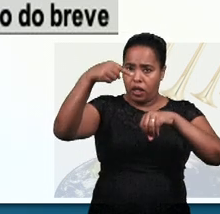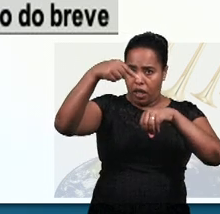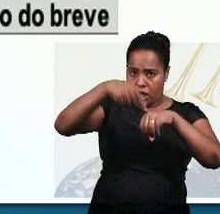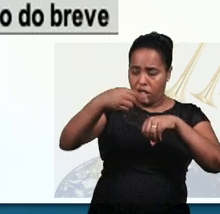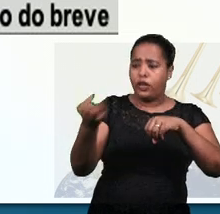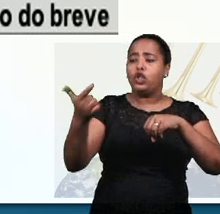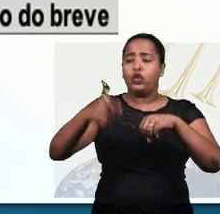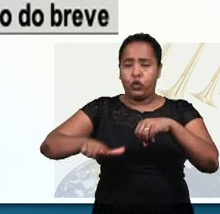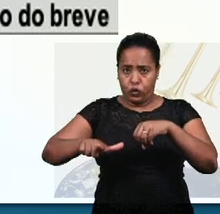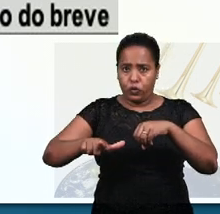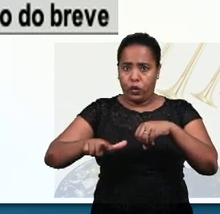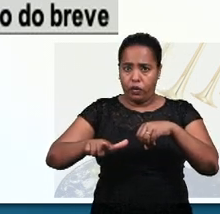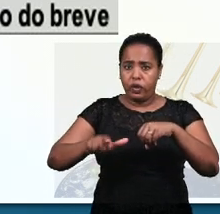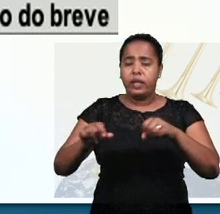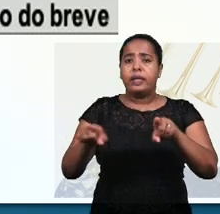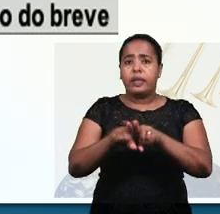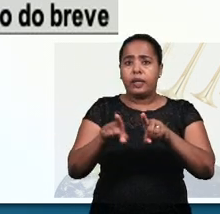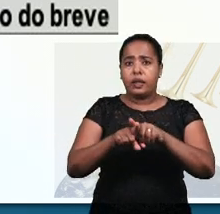Rede TV,